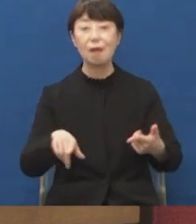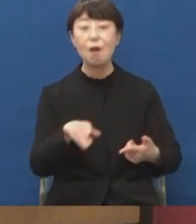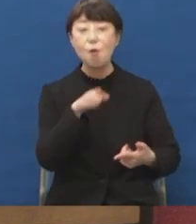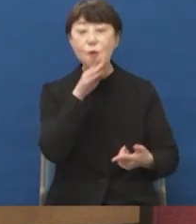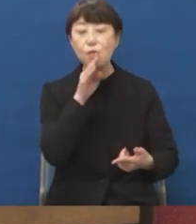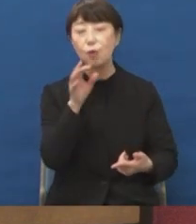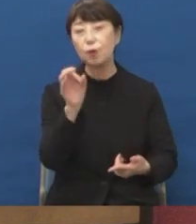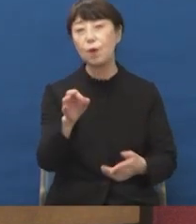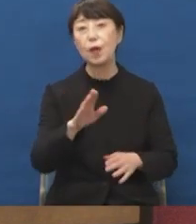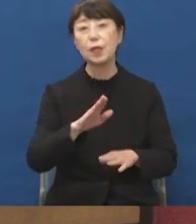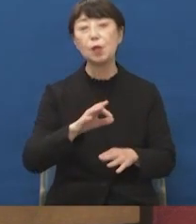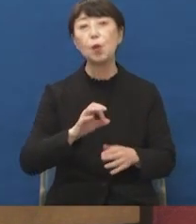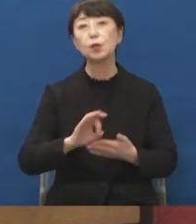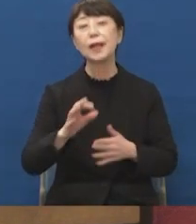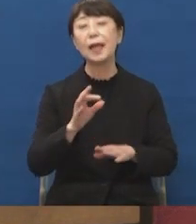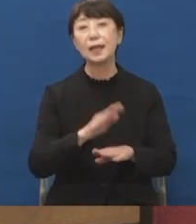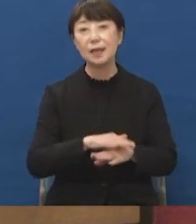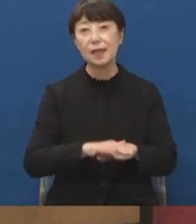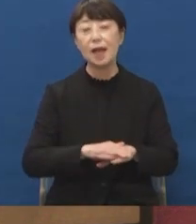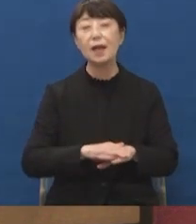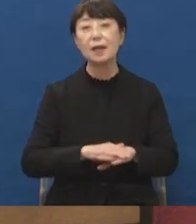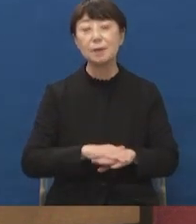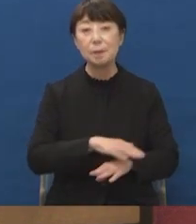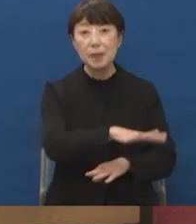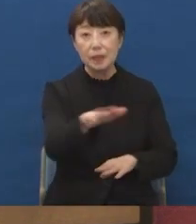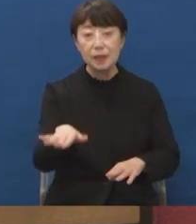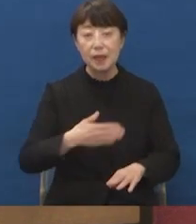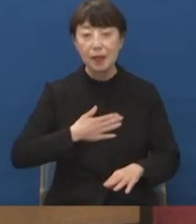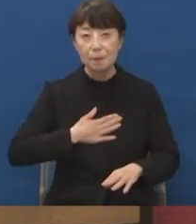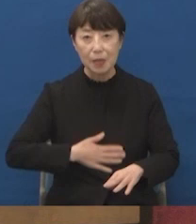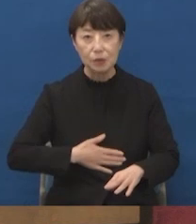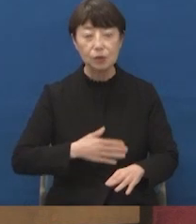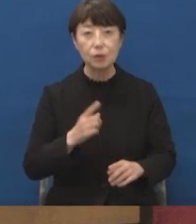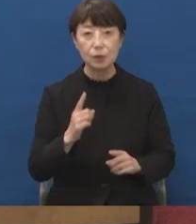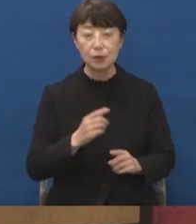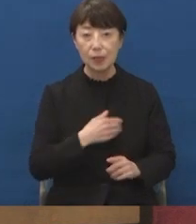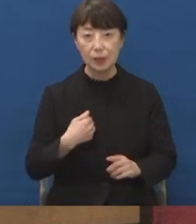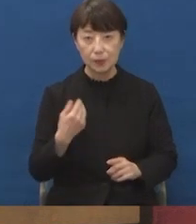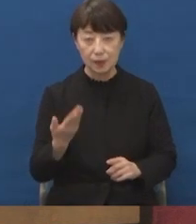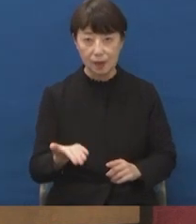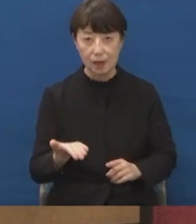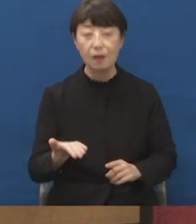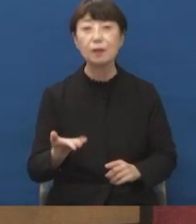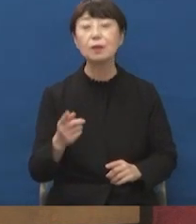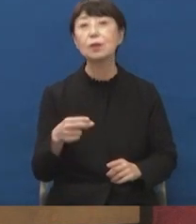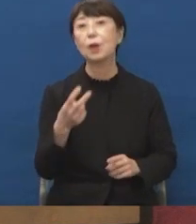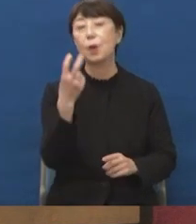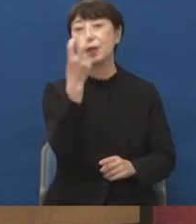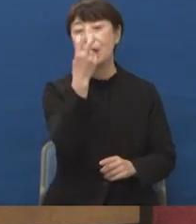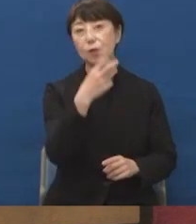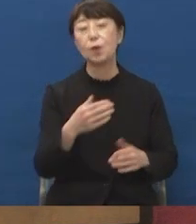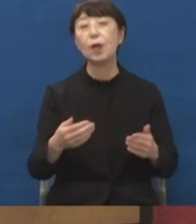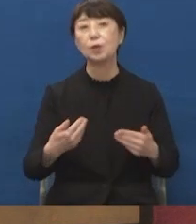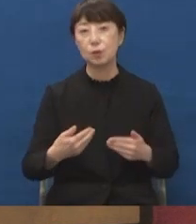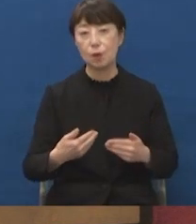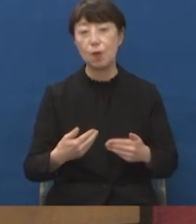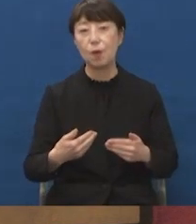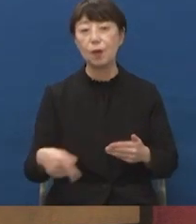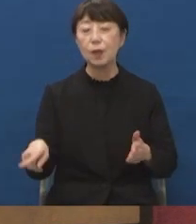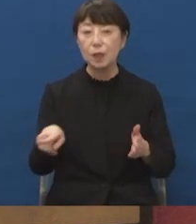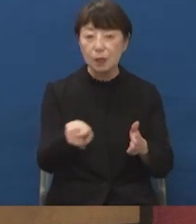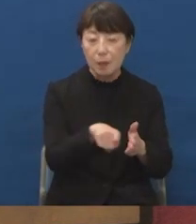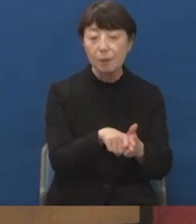した効果を上げ、市民満足につながっているのかの検証と、かねてから議論をしてまいりました町内での